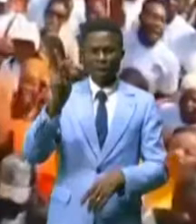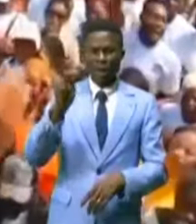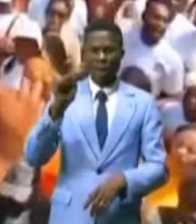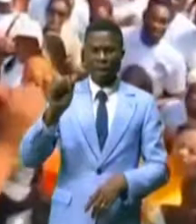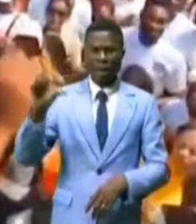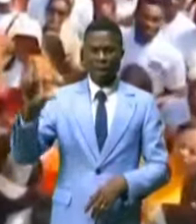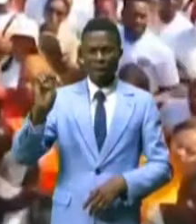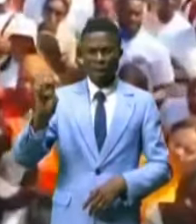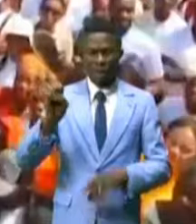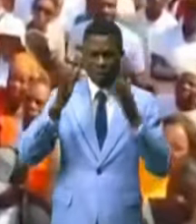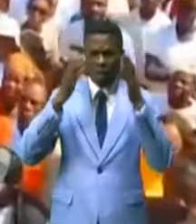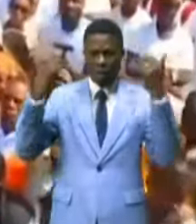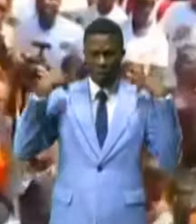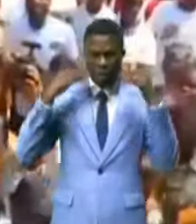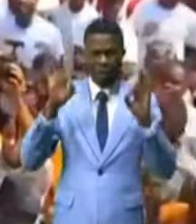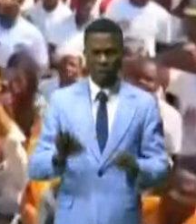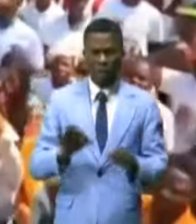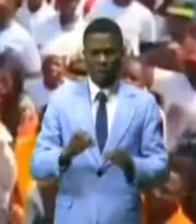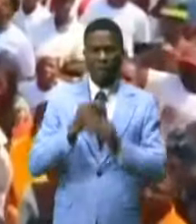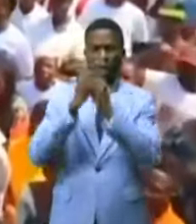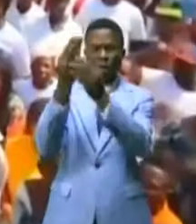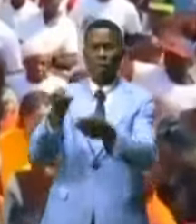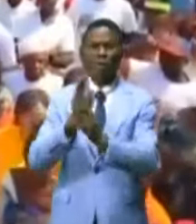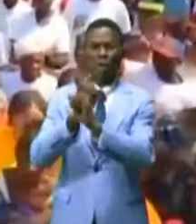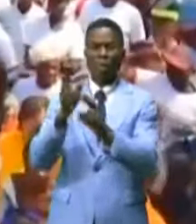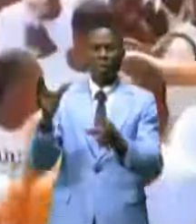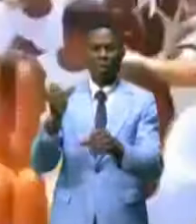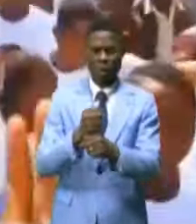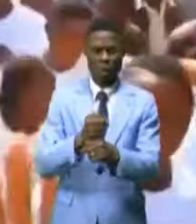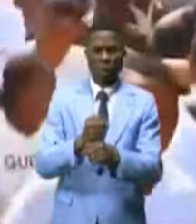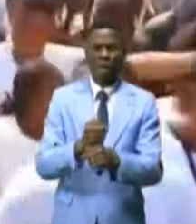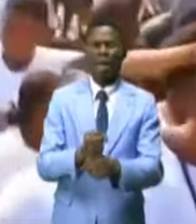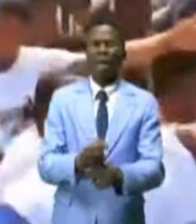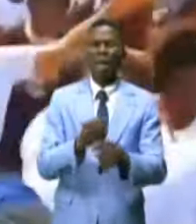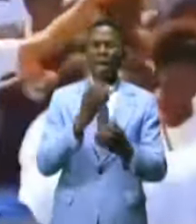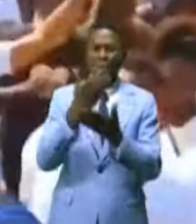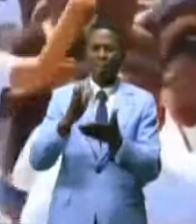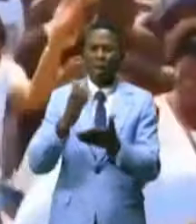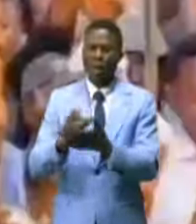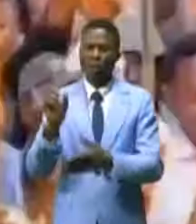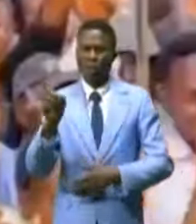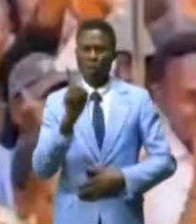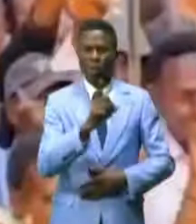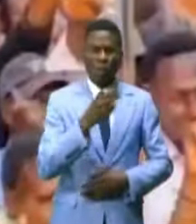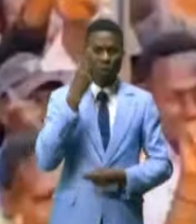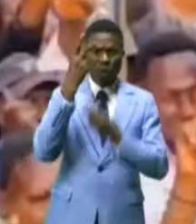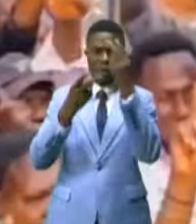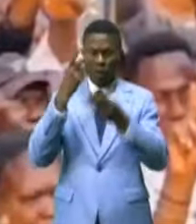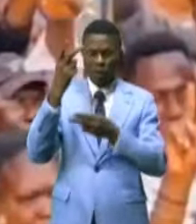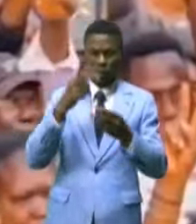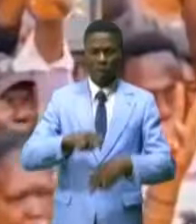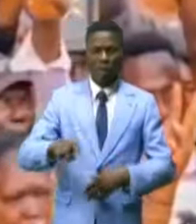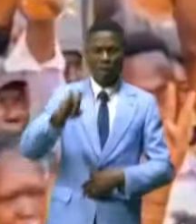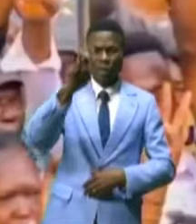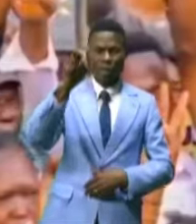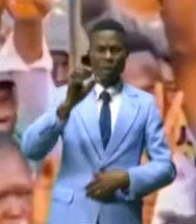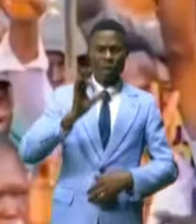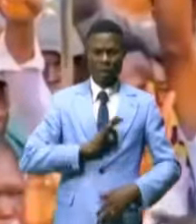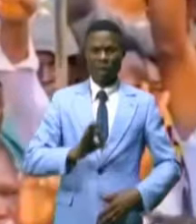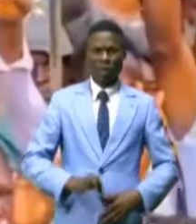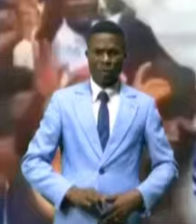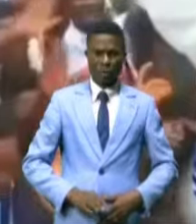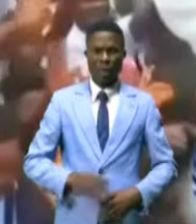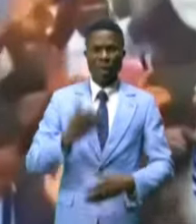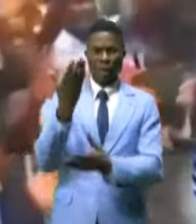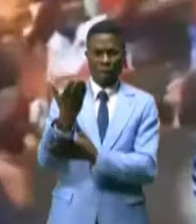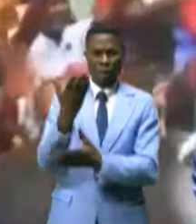resté factuel pour restituer tout d'abord le contenu de chaque étape de la tournée du chef de l'État, tout en